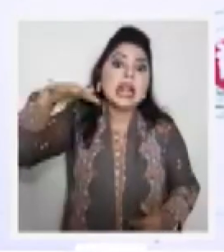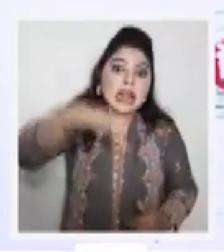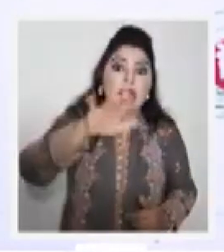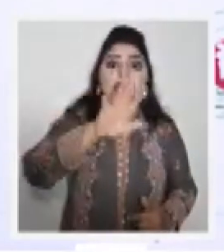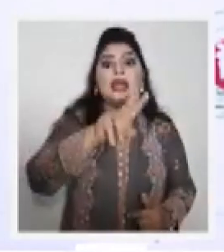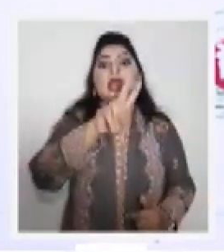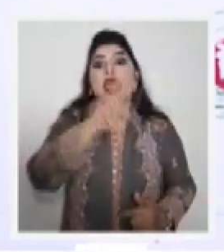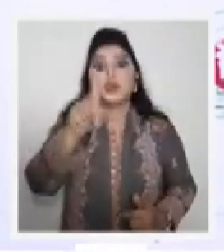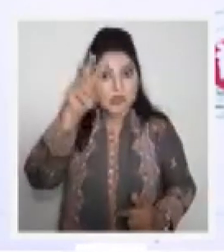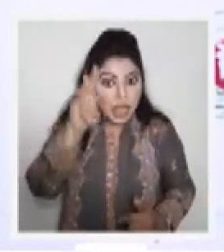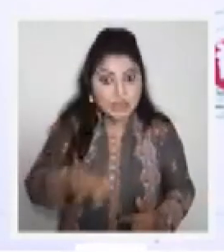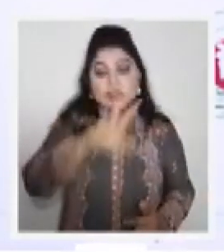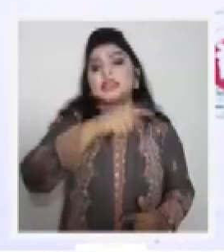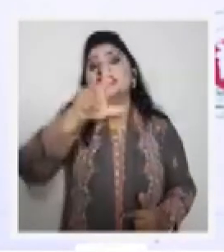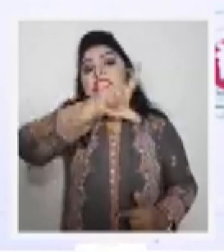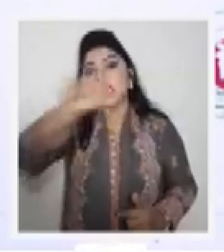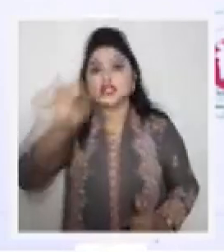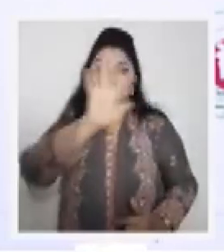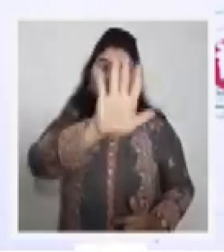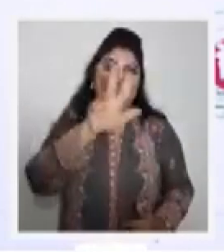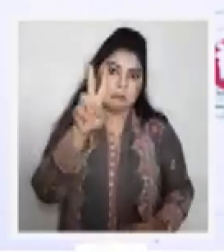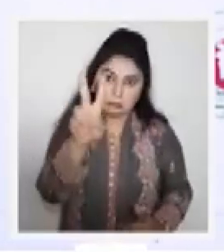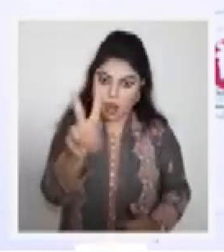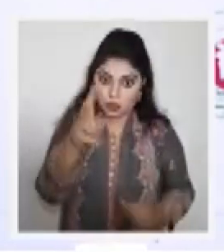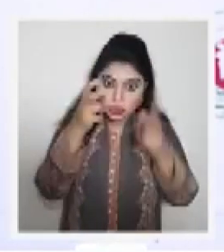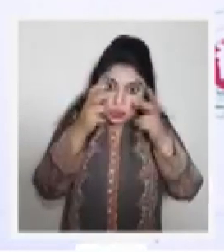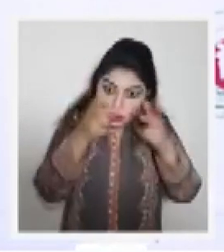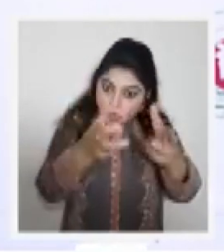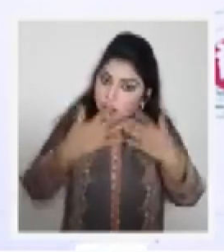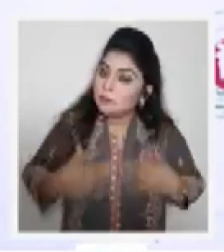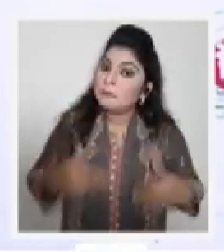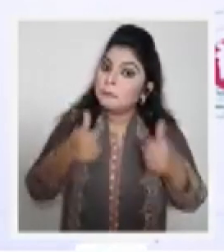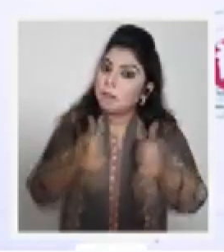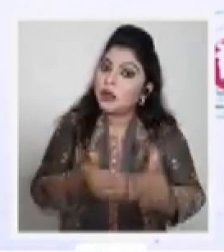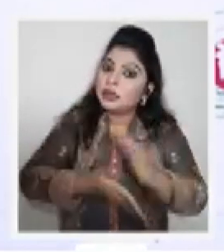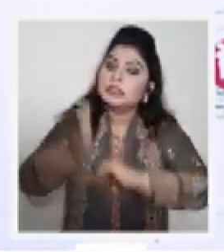আছেন 1,961 জন এবং এ পর্যন্ত কোয়ারেন্টাইনে